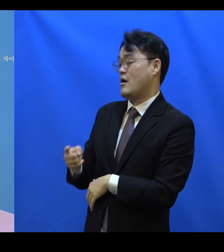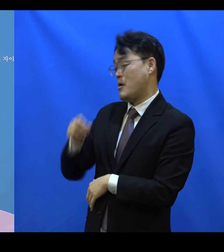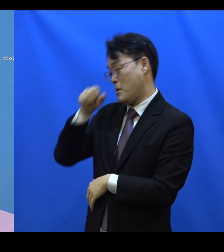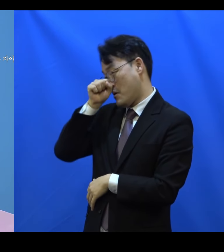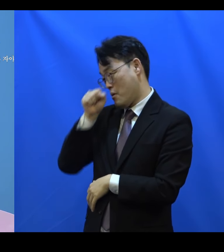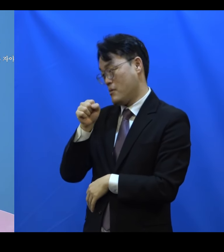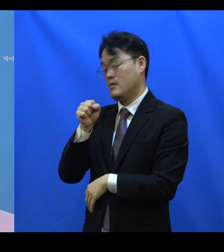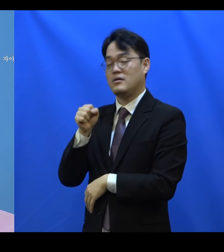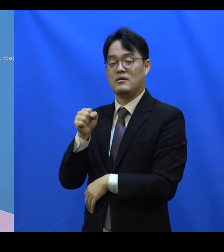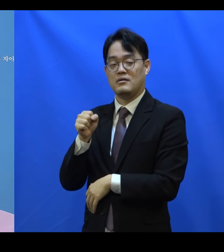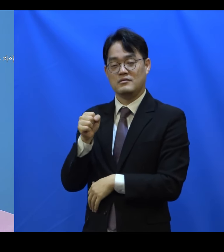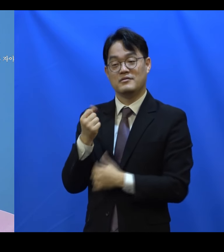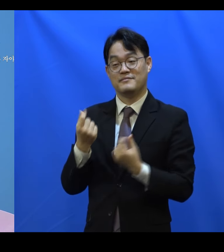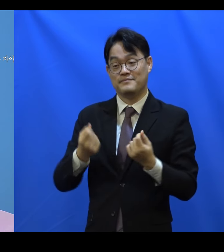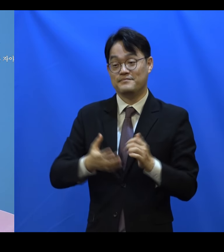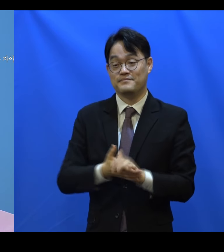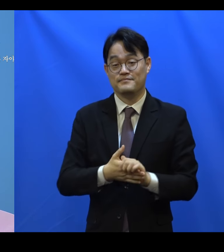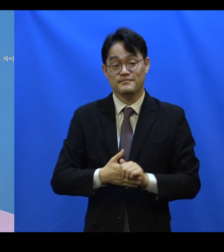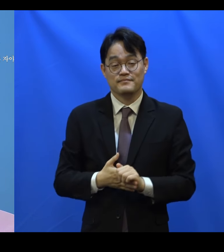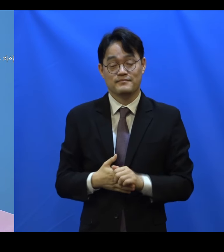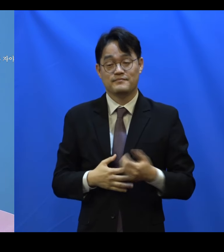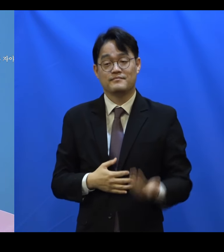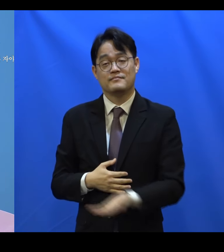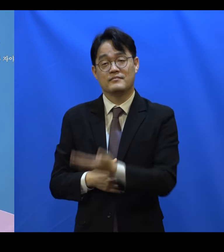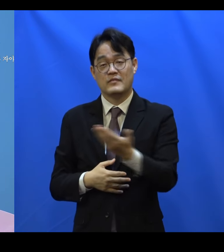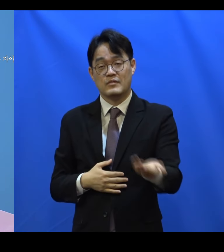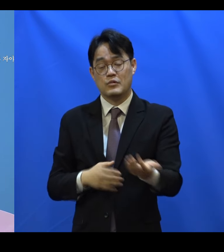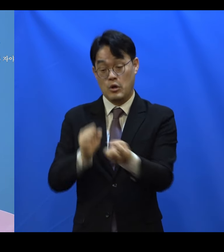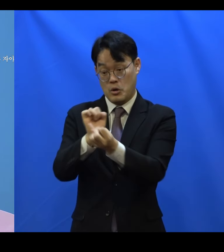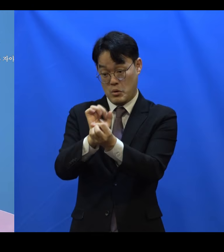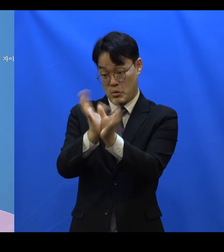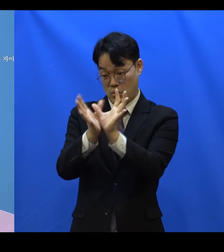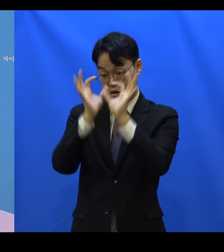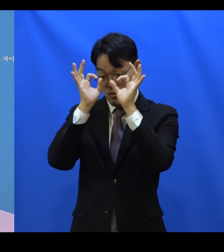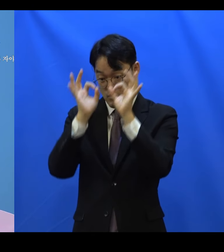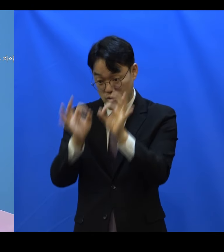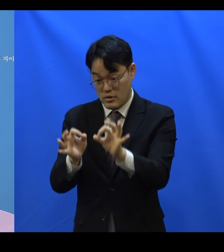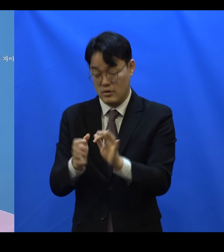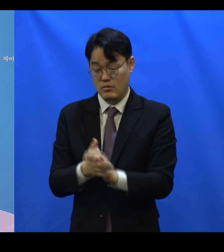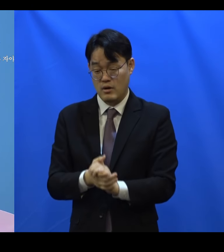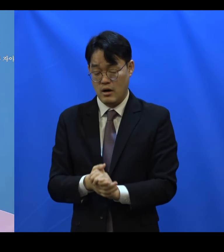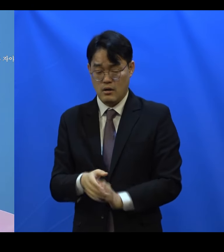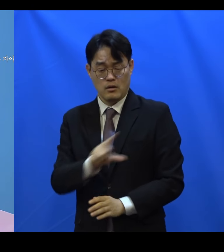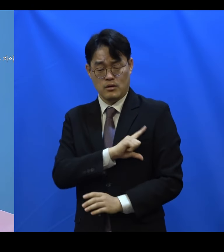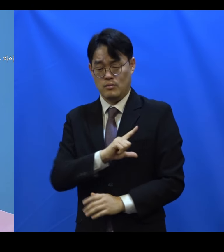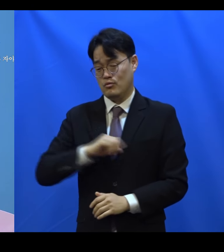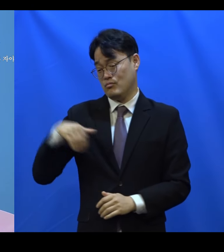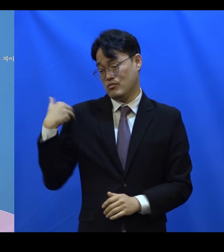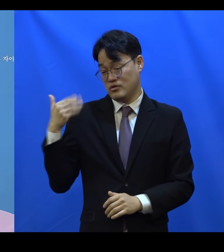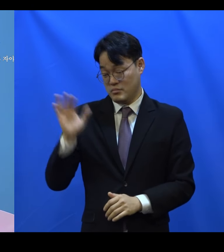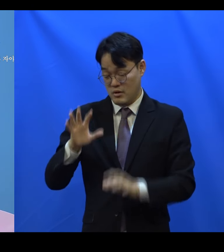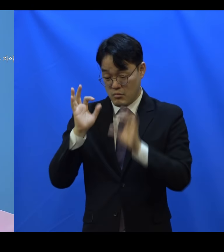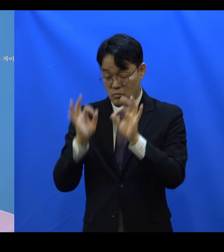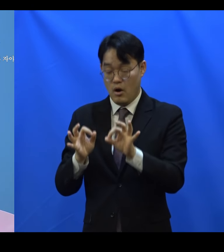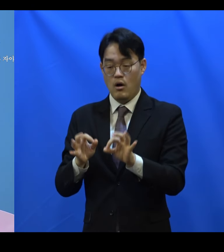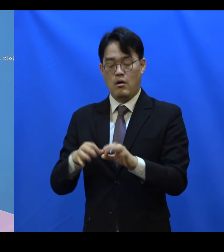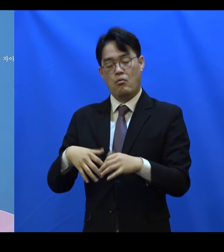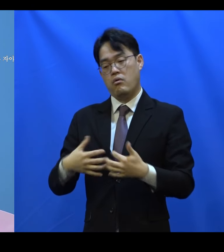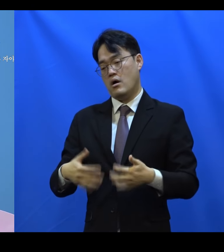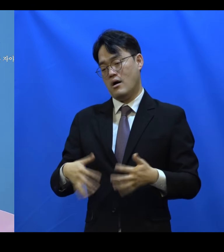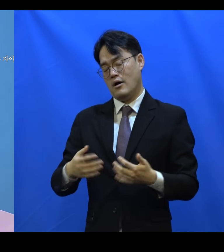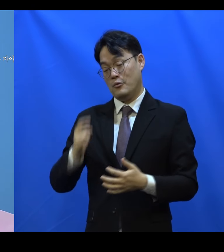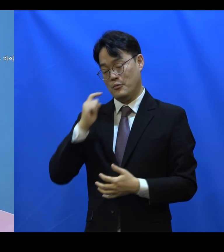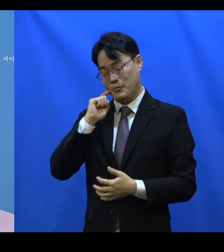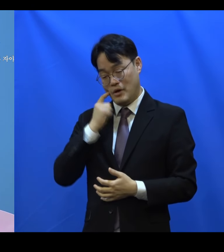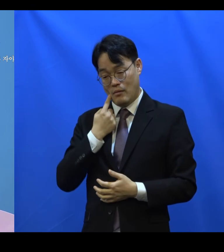이 꽃들은 정말 뭐 이런 우리도 다 모르지만 들풀도 너무 예뻐요, 그죠? 들풀도